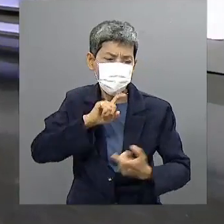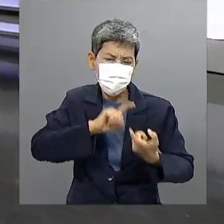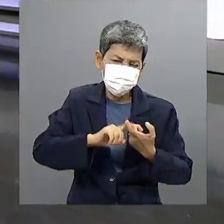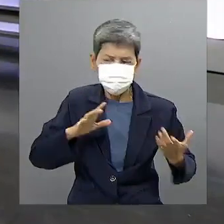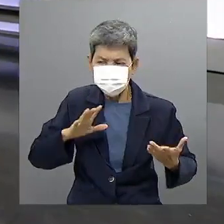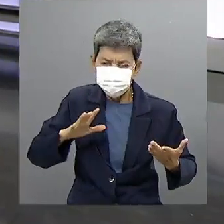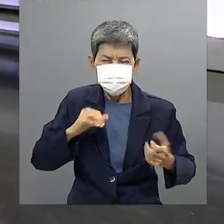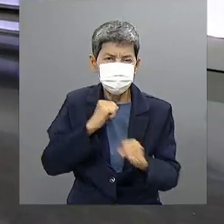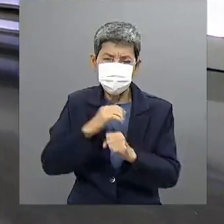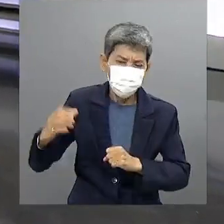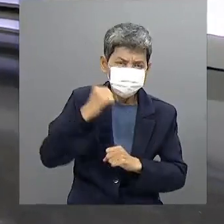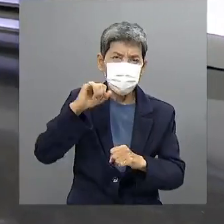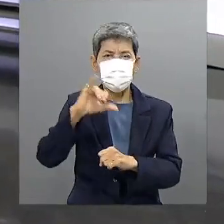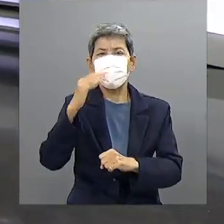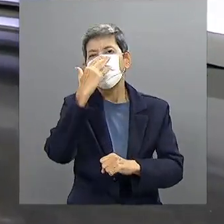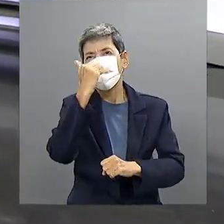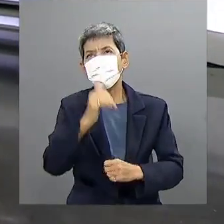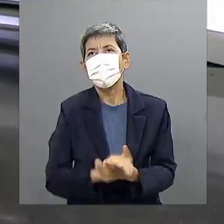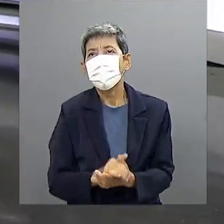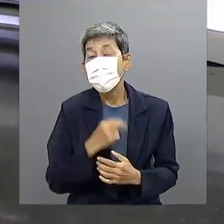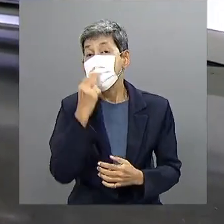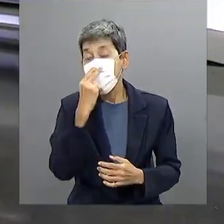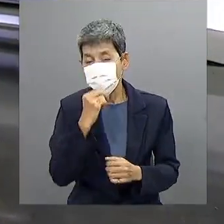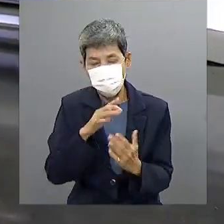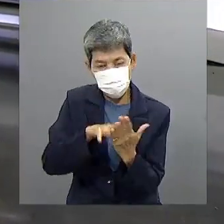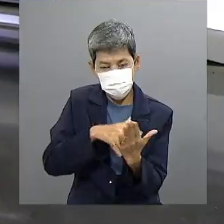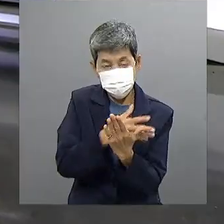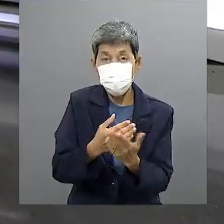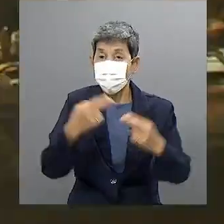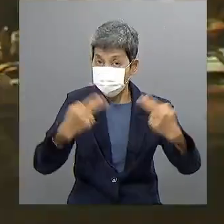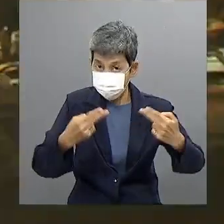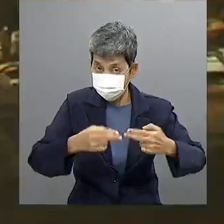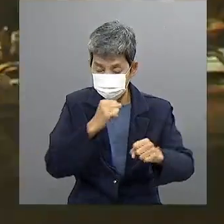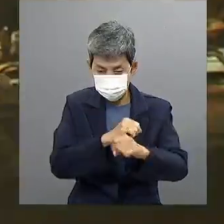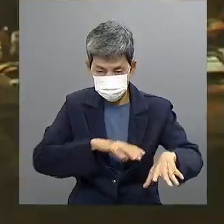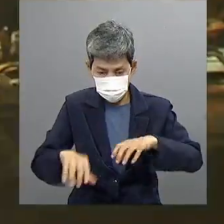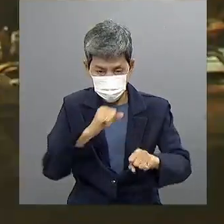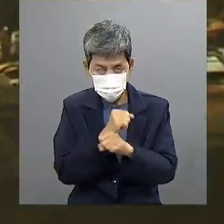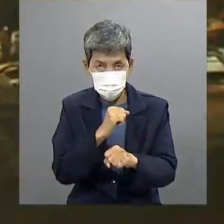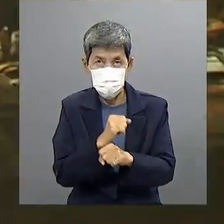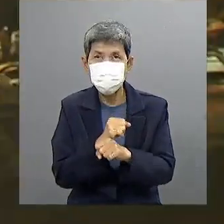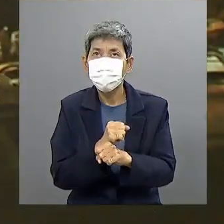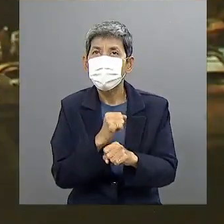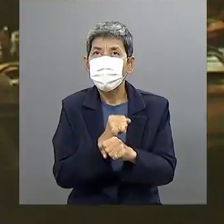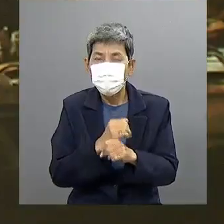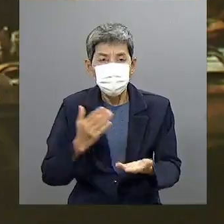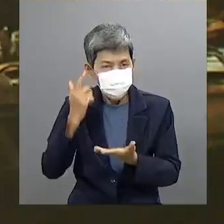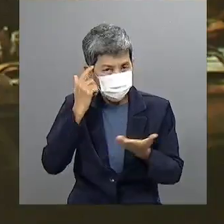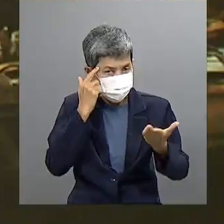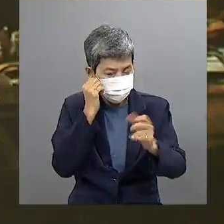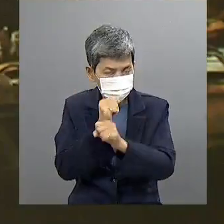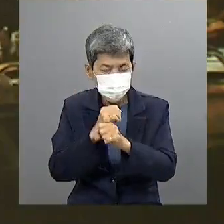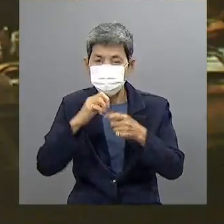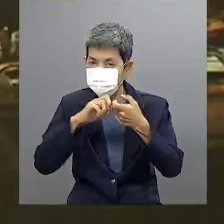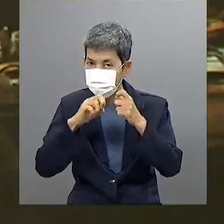ไม่ได้สักทีคะ ถ้าไม่นับเรื่องของแผนการรบนะคะแล้วก็การบริหารจัดการที่เราทราบจากข่าวอยู่แล้วว่าเป็นปัญหาสำคัญของกองทั